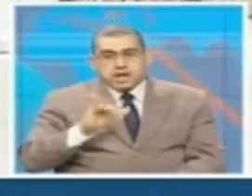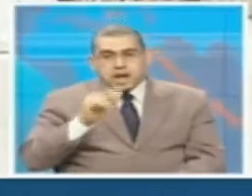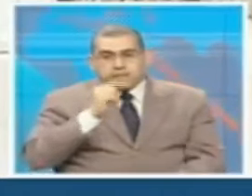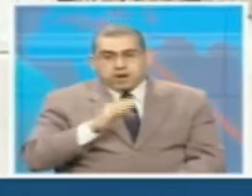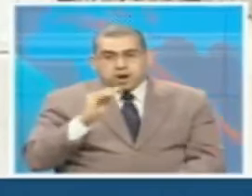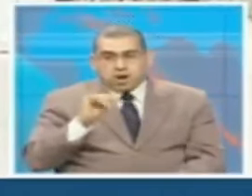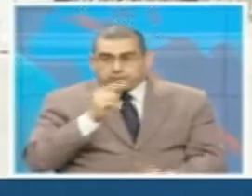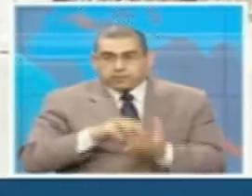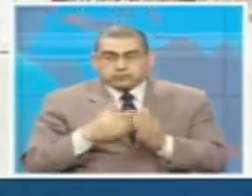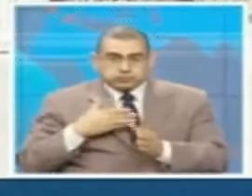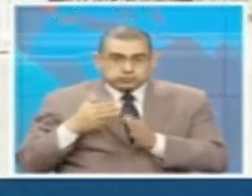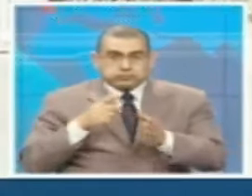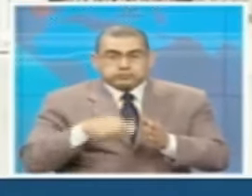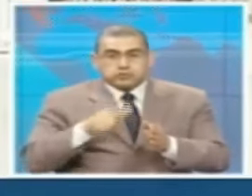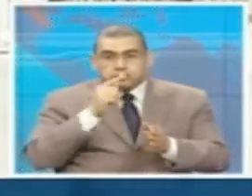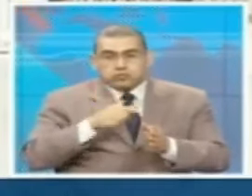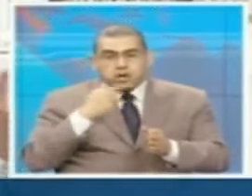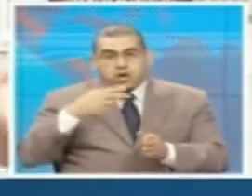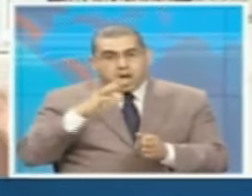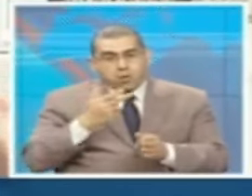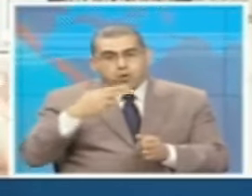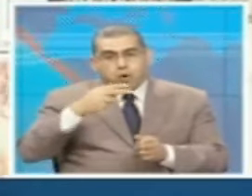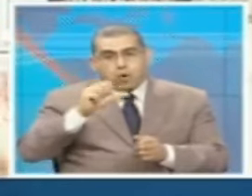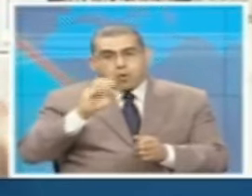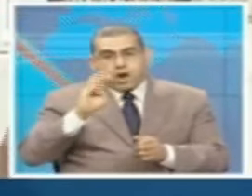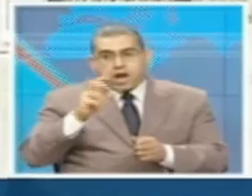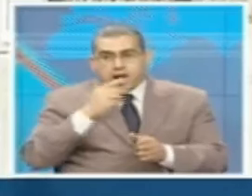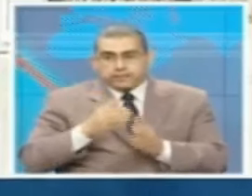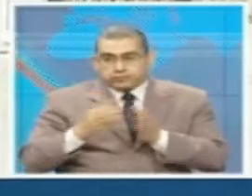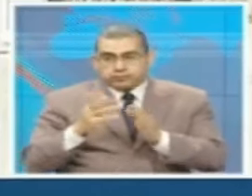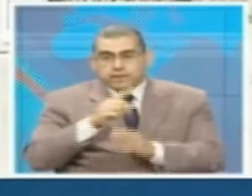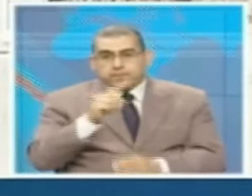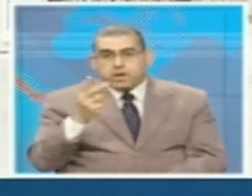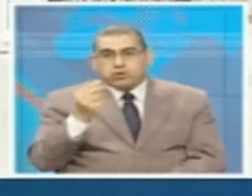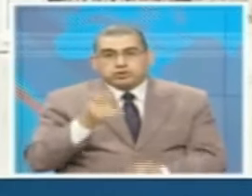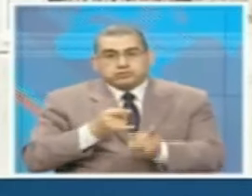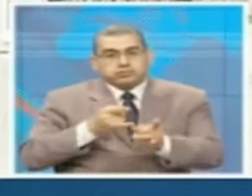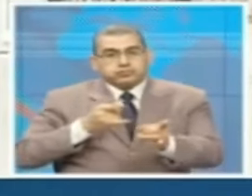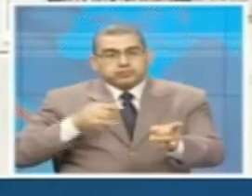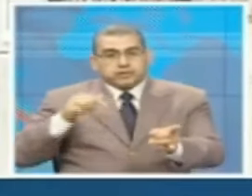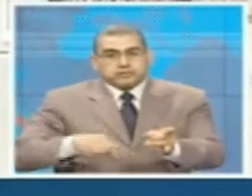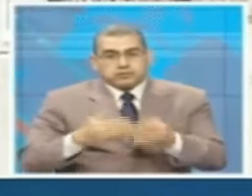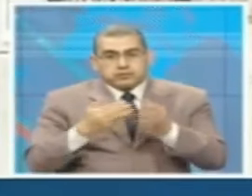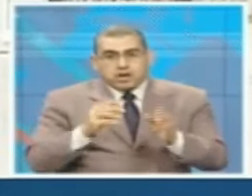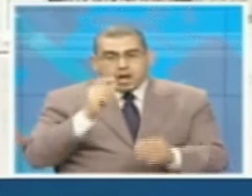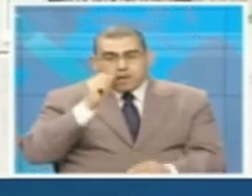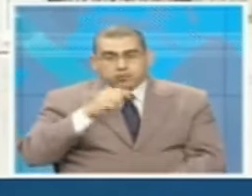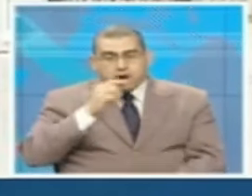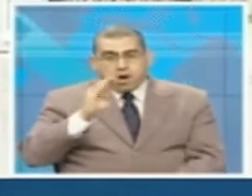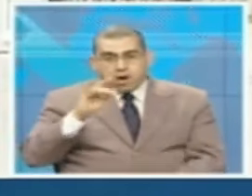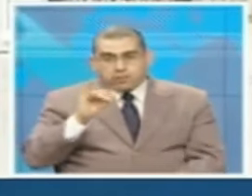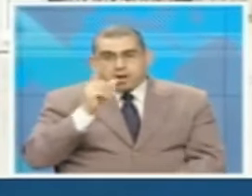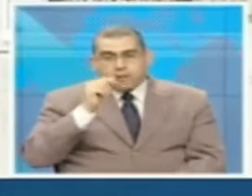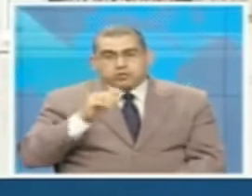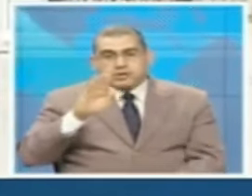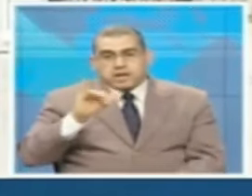العوجه. نتحدث حتى هذه اللحظه عن مرور ما يقرب من 120 شاحنه الى منفذ كرم ابو سالم و80